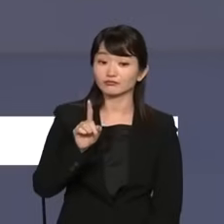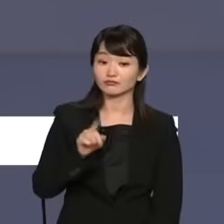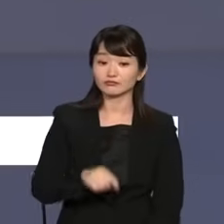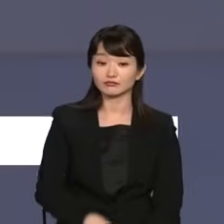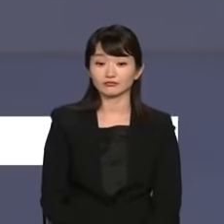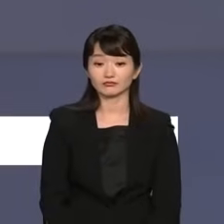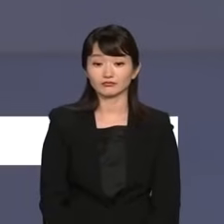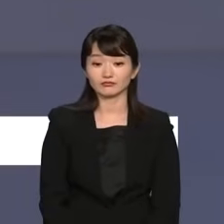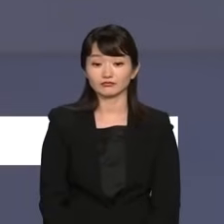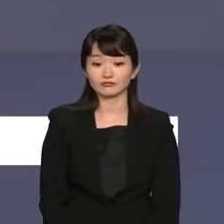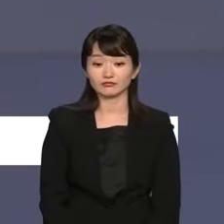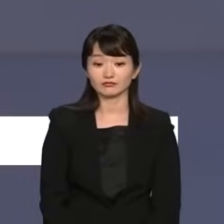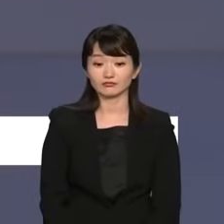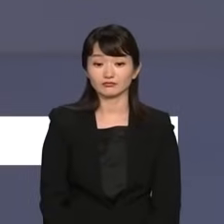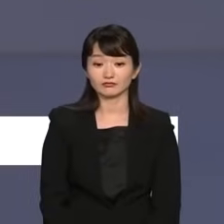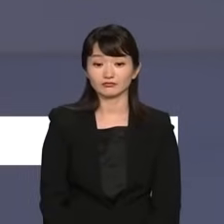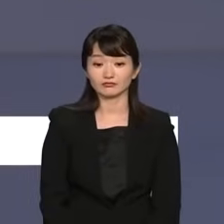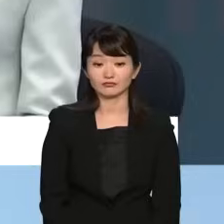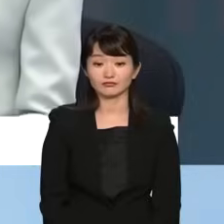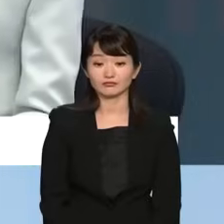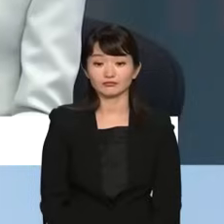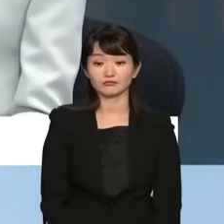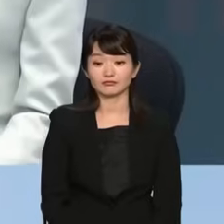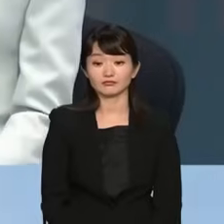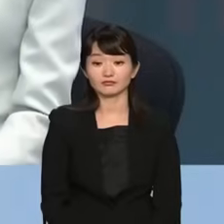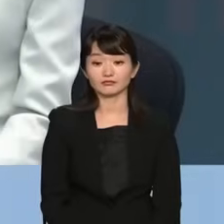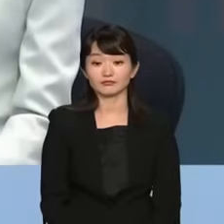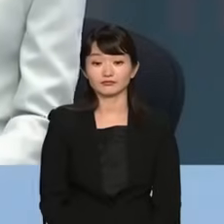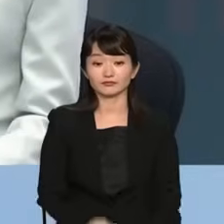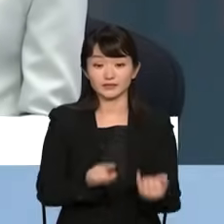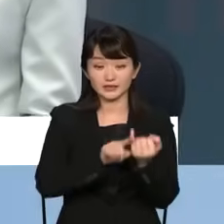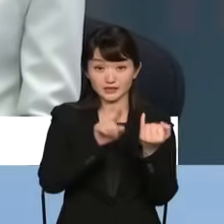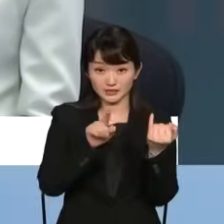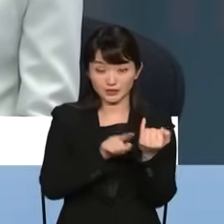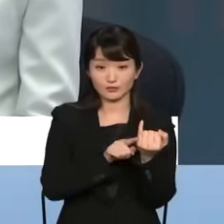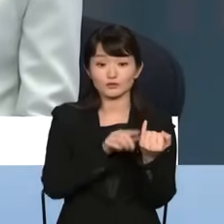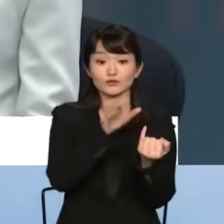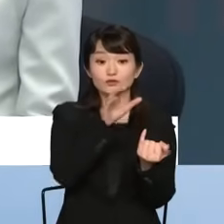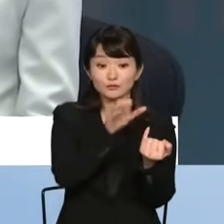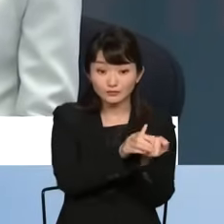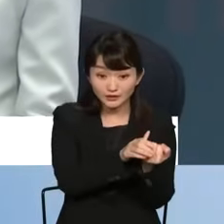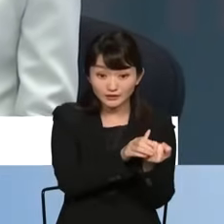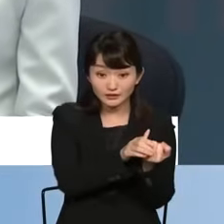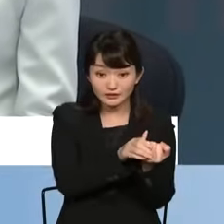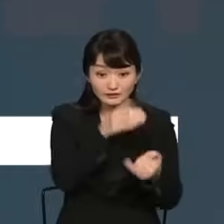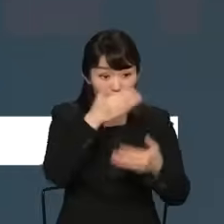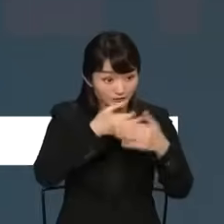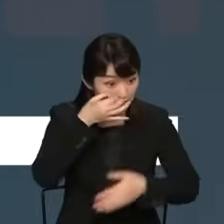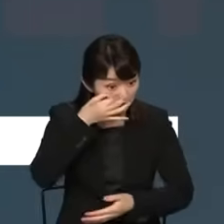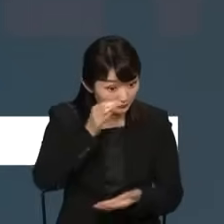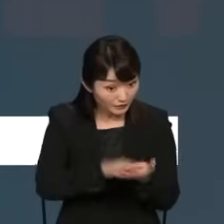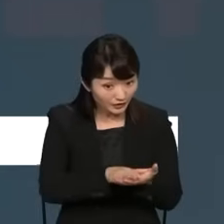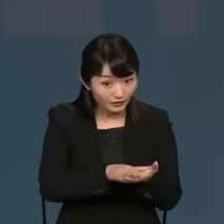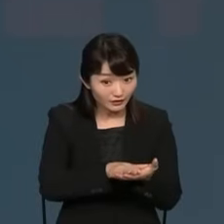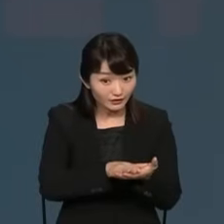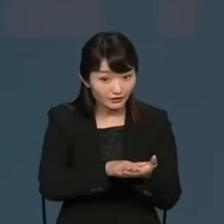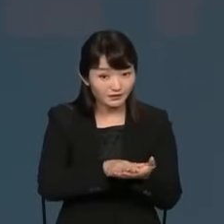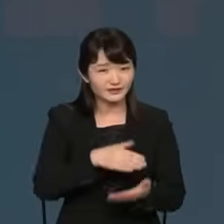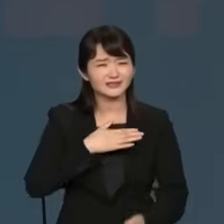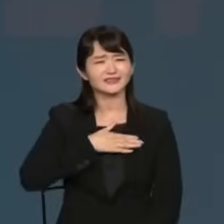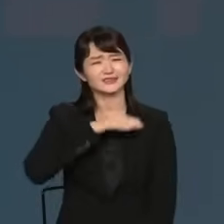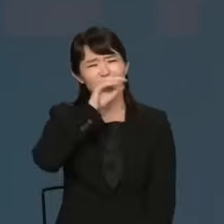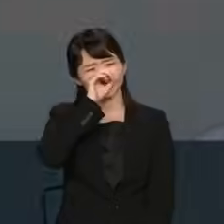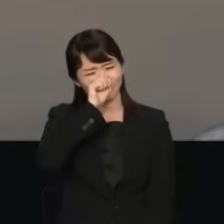遇上下图 Finding Mr. Right. 임산부로 나왔다. 어 맞아요, Finding Mr. Right. 아,你看过那部电影? 너무 기분 좋게